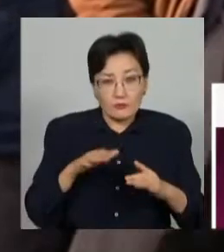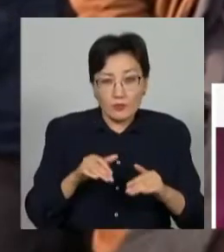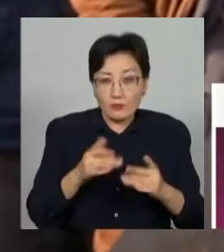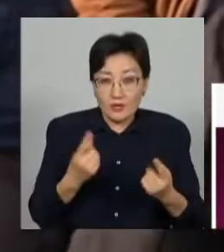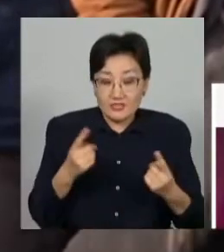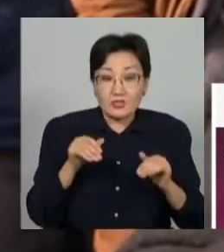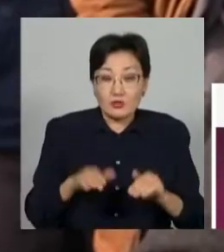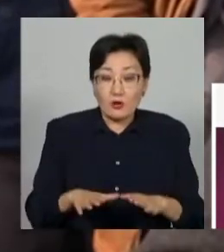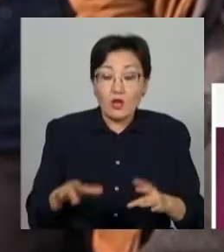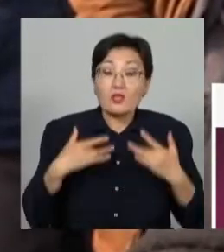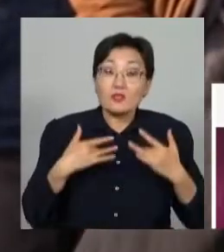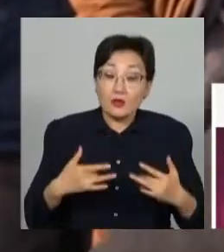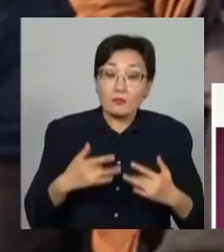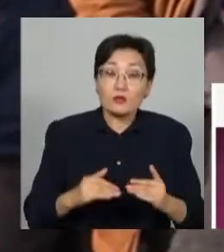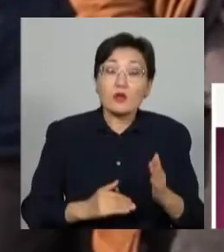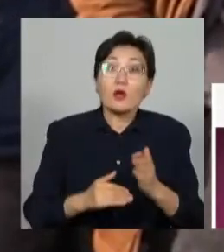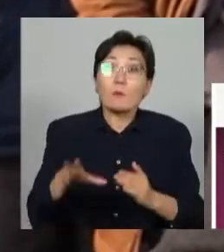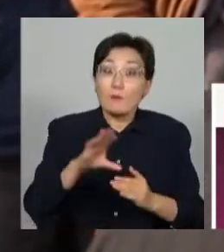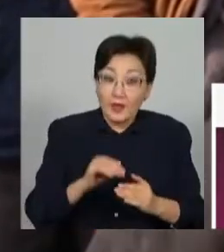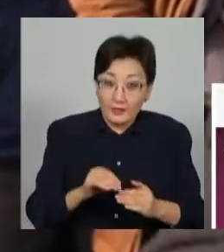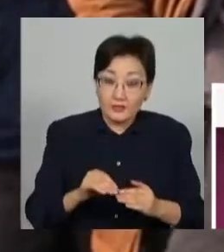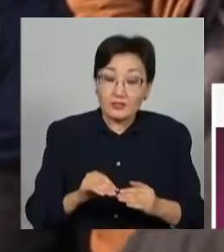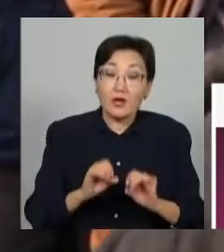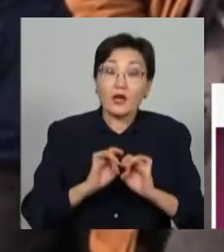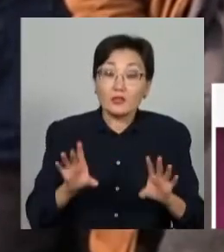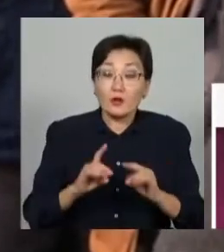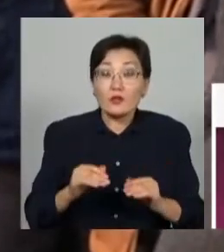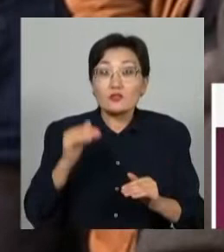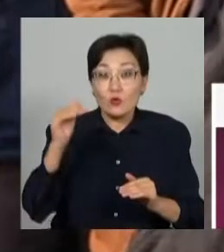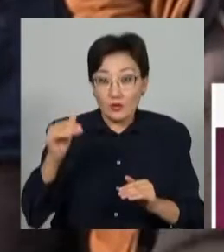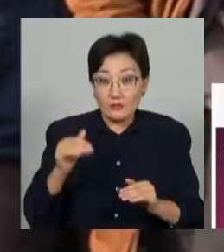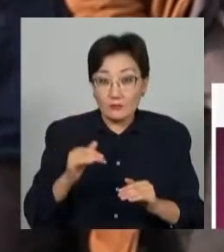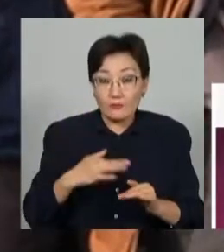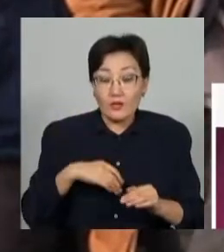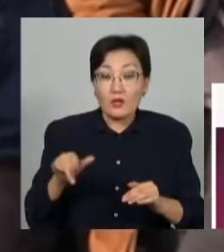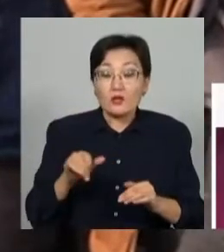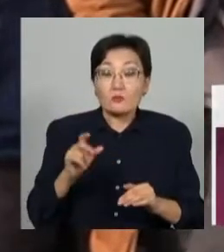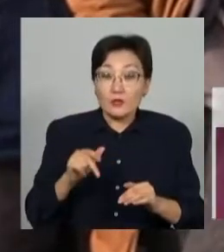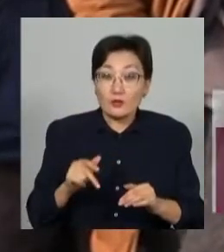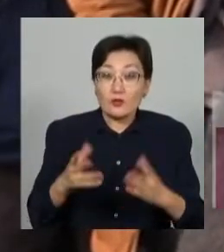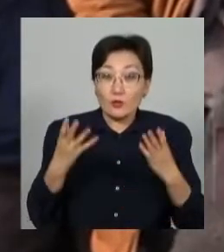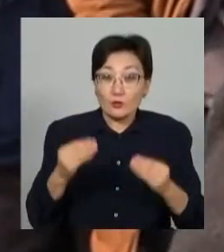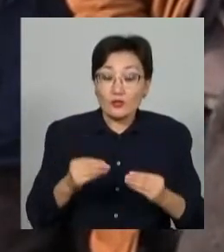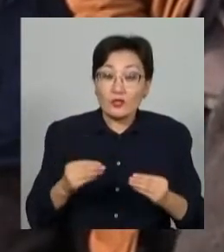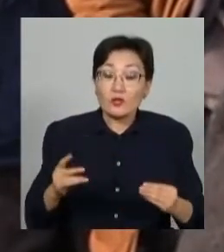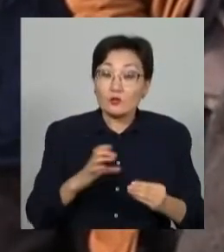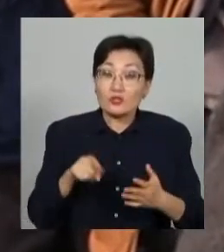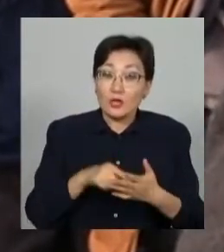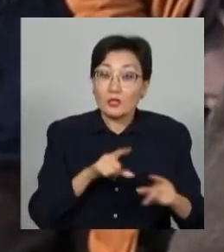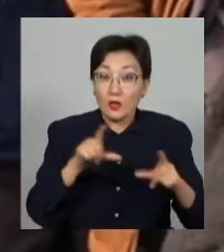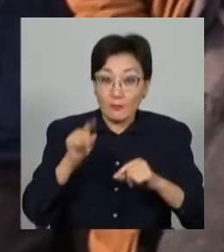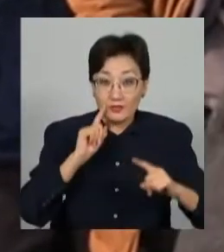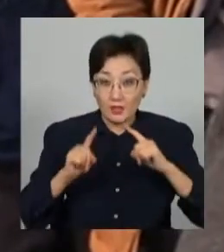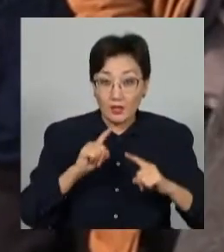мен айтып отырмын, талаптарыңыздың барлығын жоғарыға жеткіземіз. Жоғарыда тем более да мен жұма күні Астанада жиналыста болдым, Нұрсұлтан қаласында жиналыста